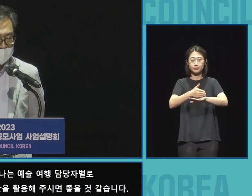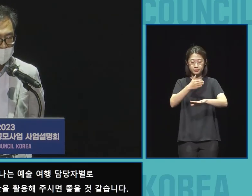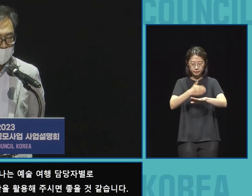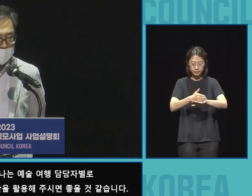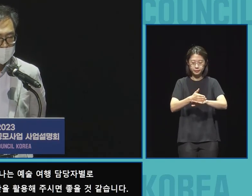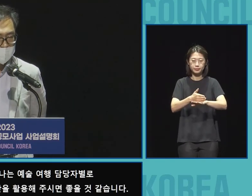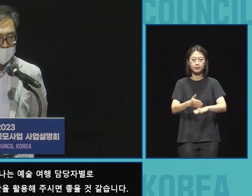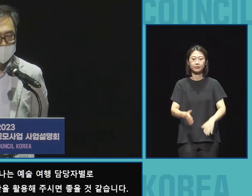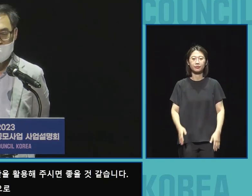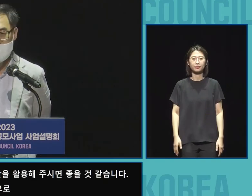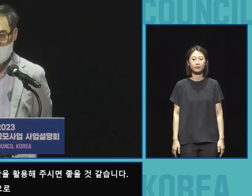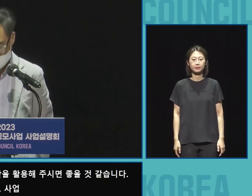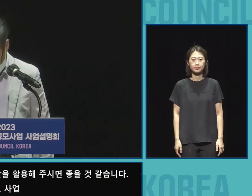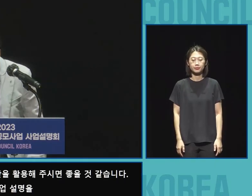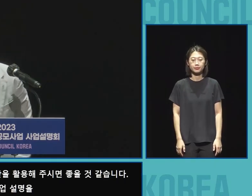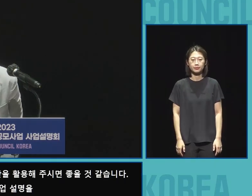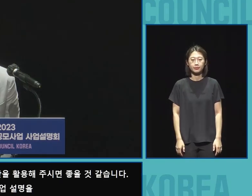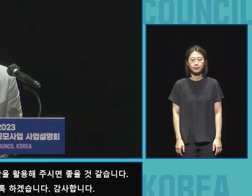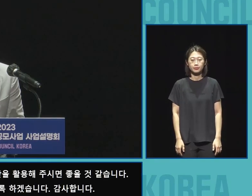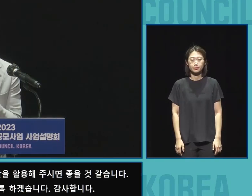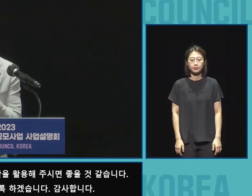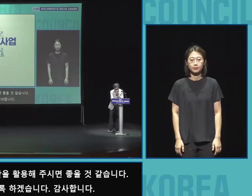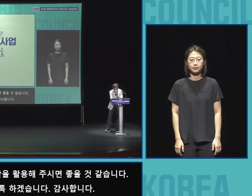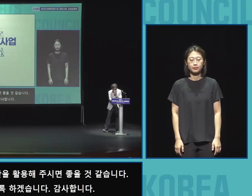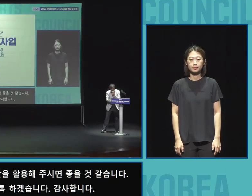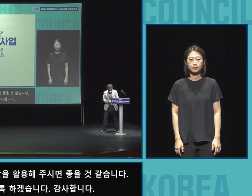사업 설명을 마치도록 하겠습니다 감사합니다